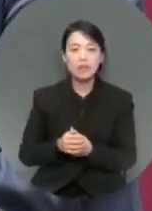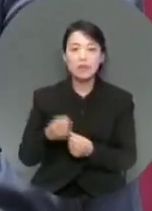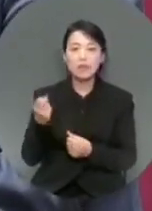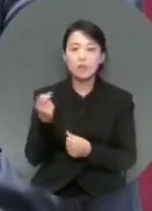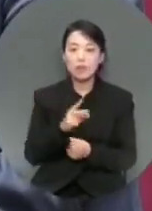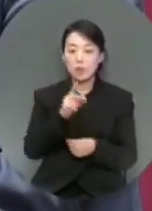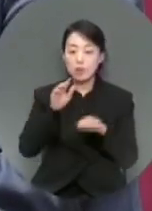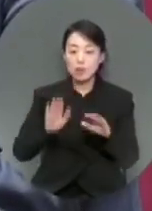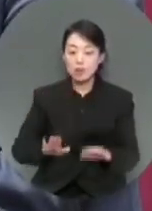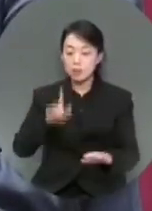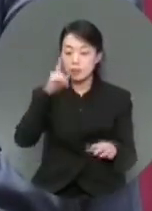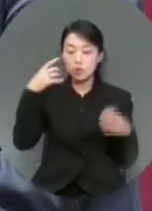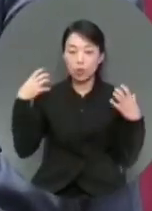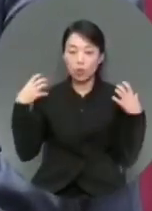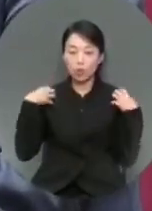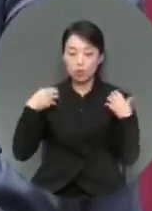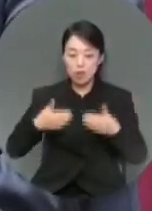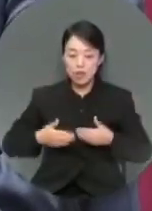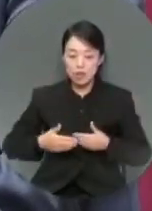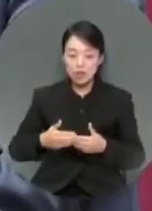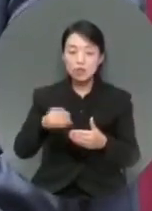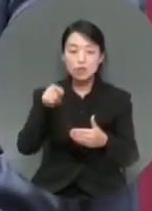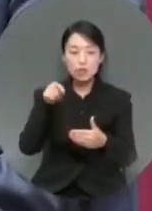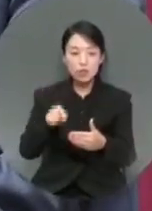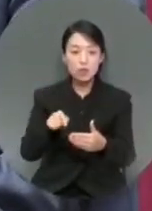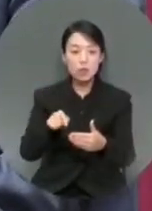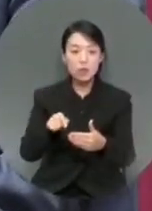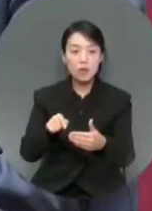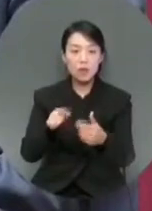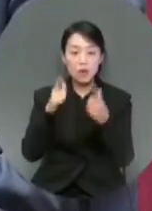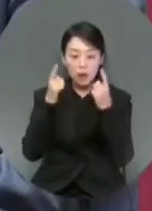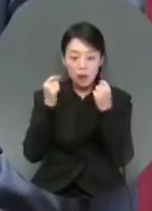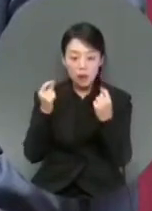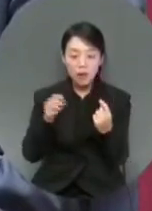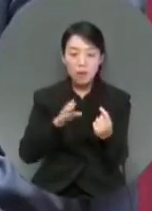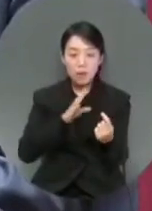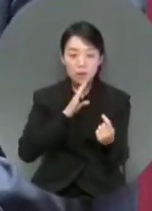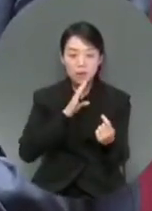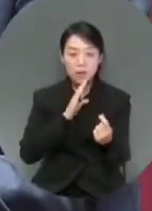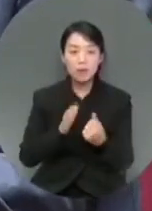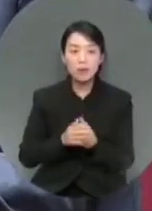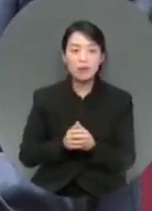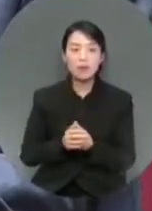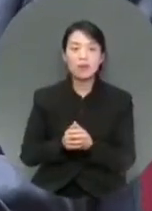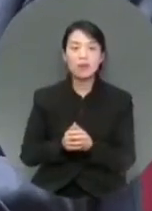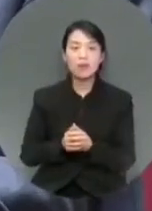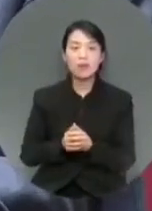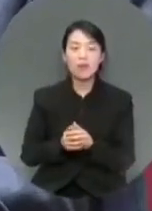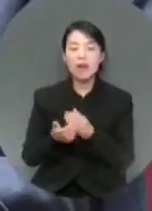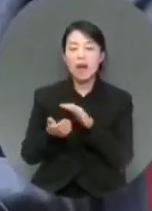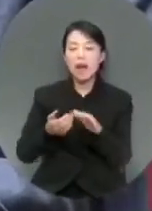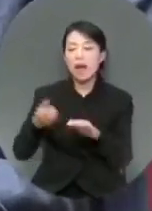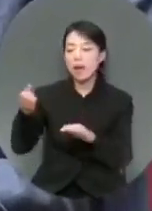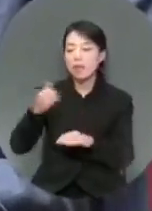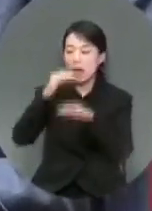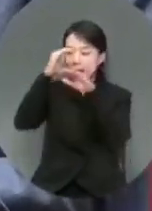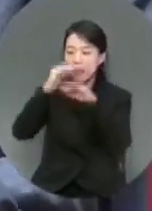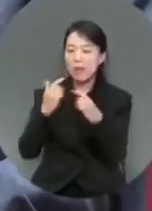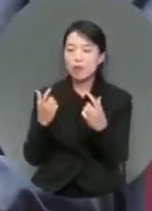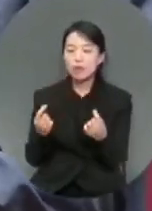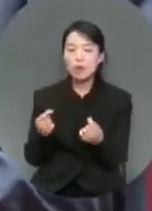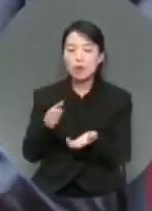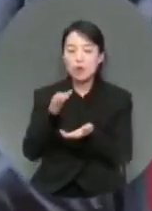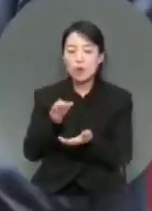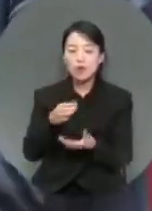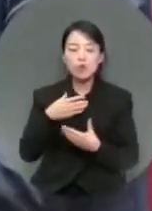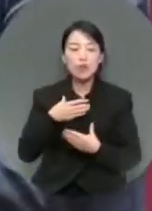지금 추진하고 있는 재정준칙 계속 추진합니까? 아, 그럼요. 예. 다 같이 아까 말씀하신 대로 건전 재정에 관해서